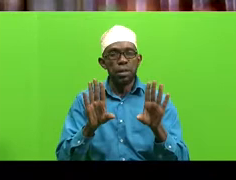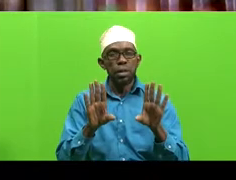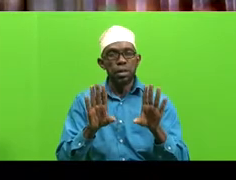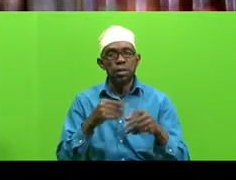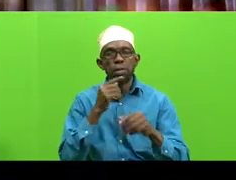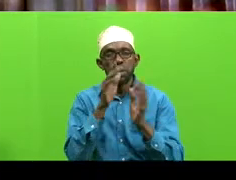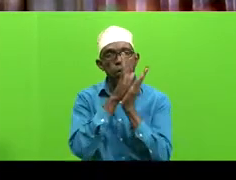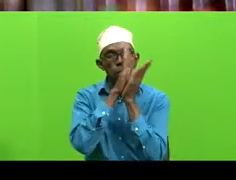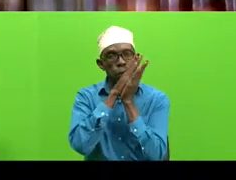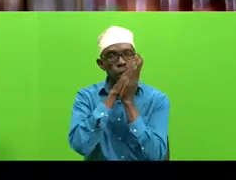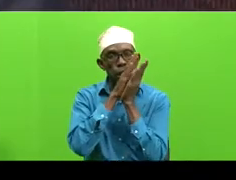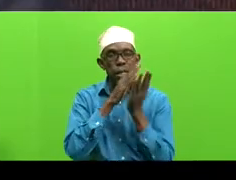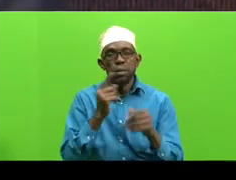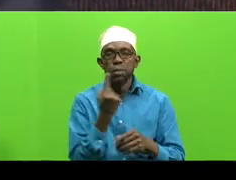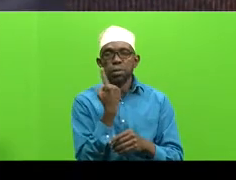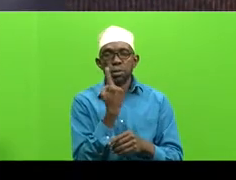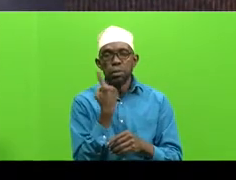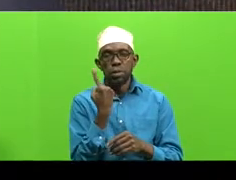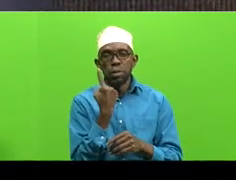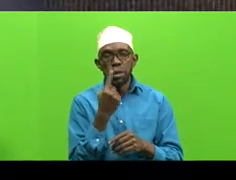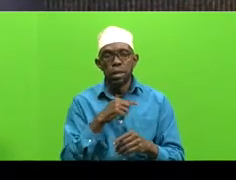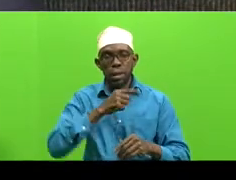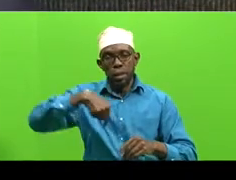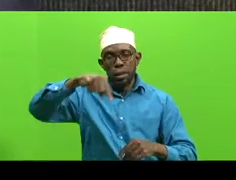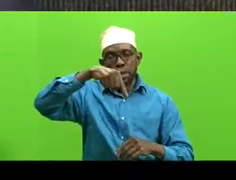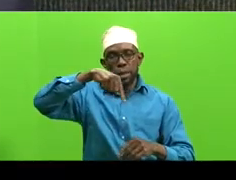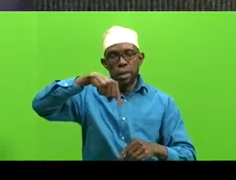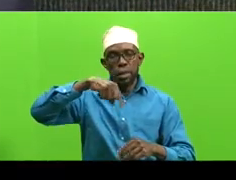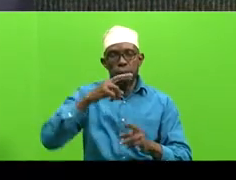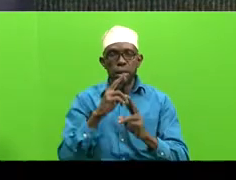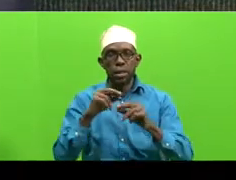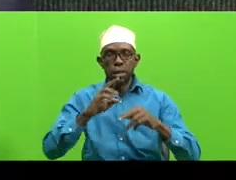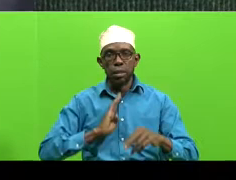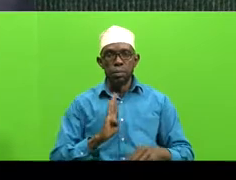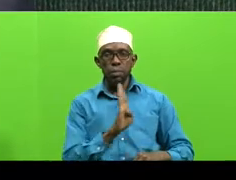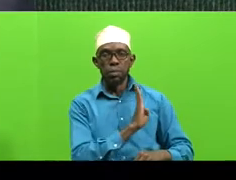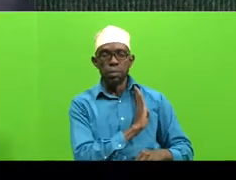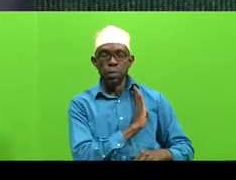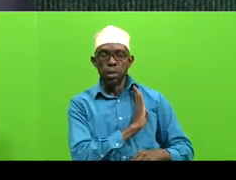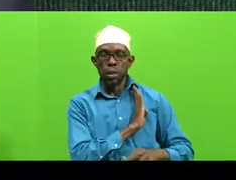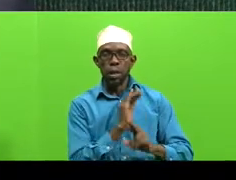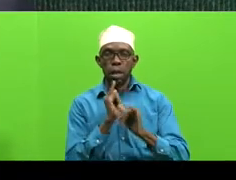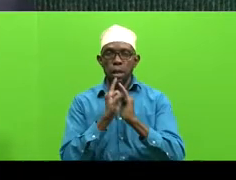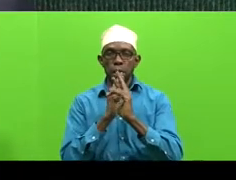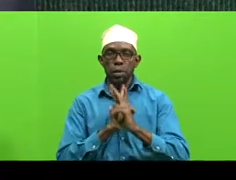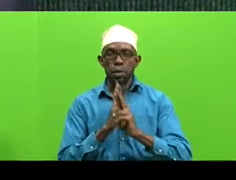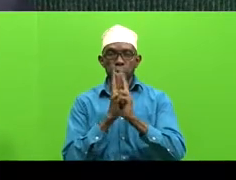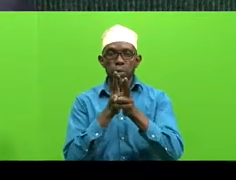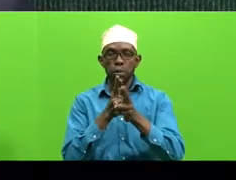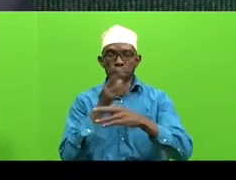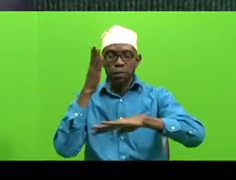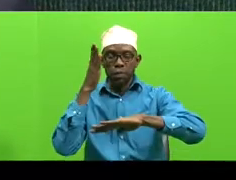kuzua uzushi. Sisi pale kama baraza katika regulation tunaangalia kwa kwenye habari